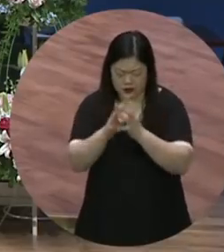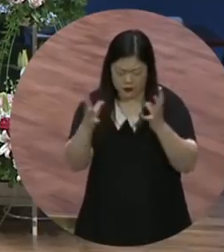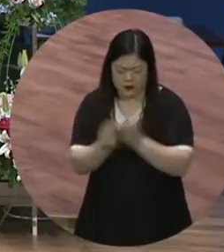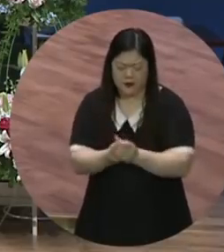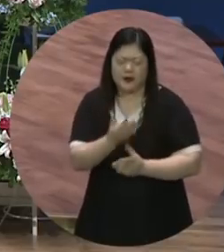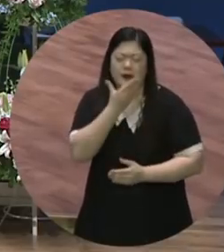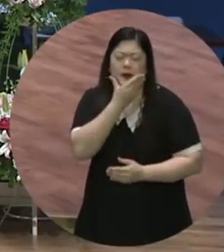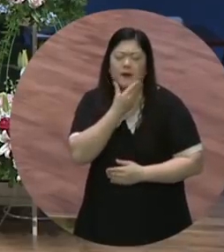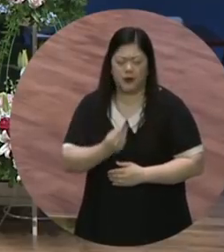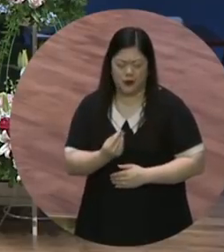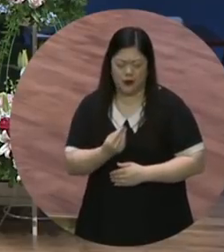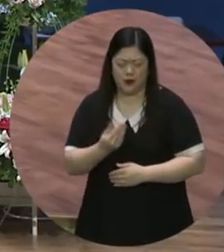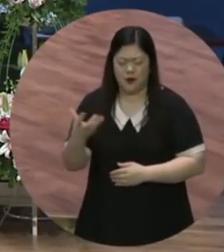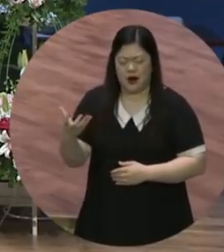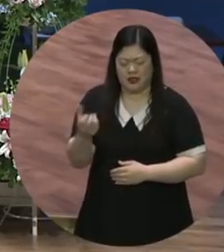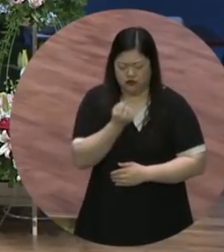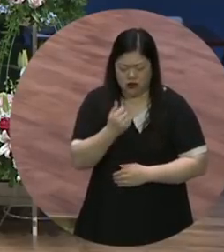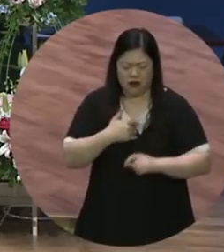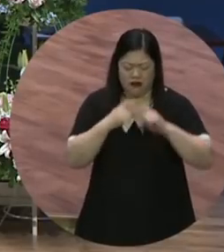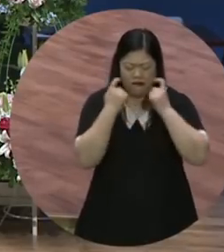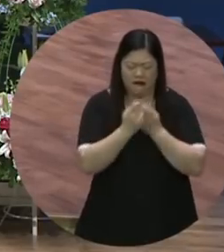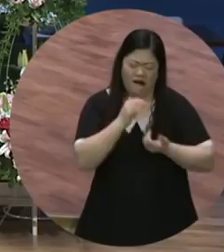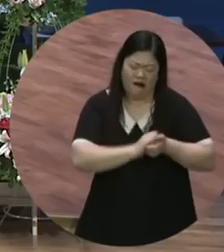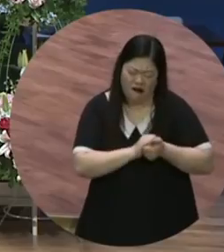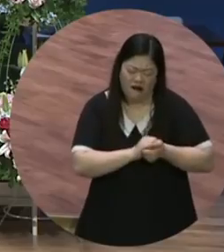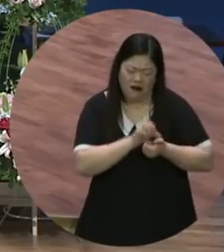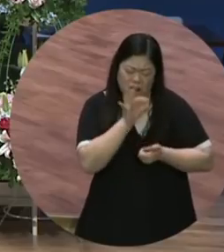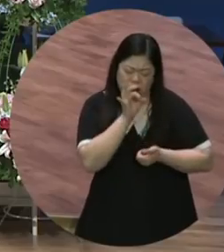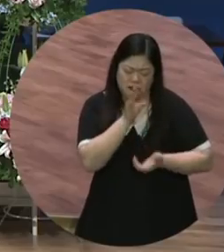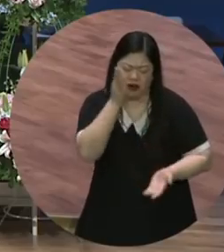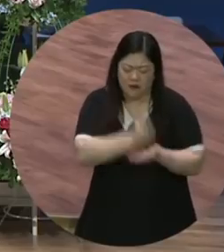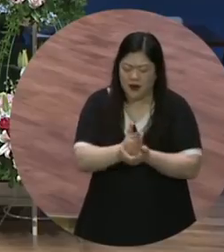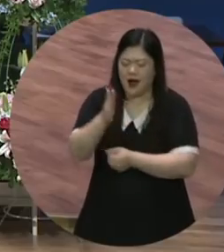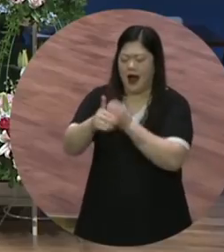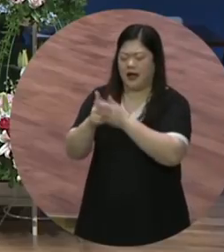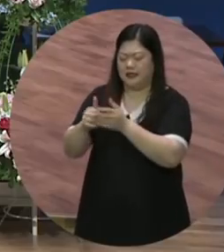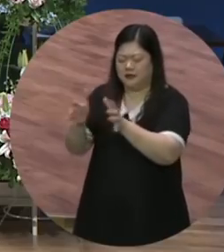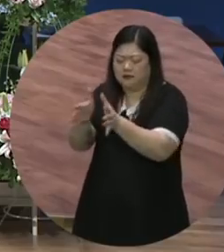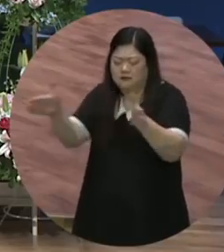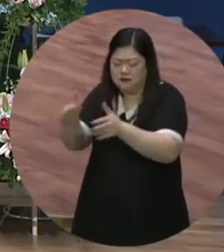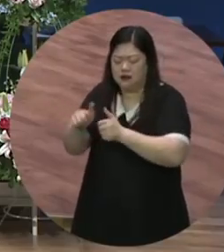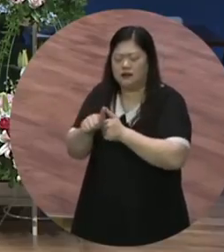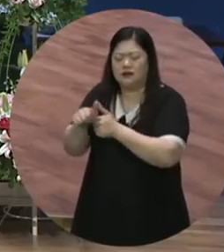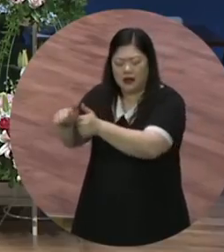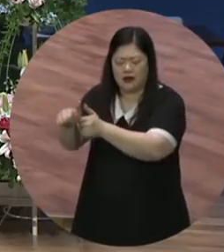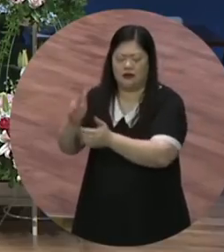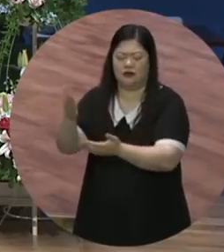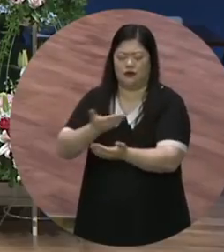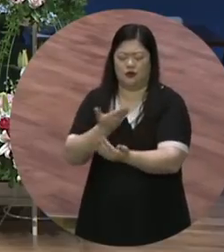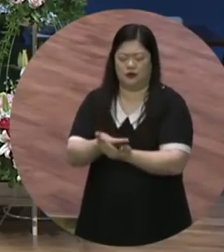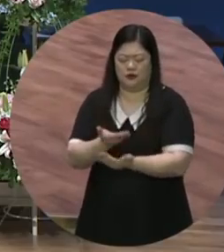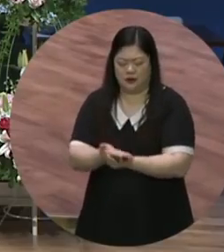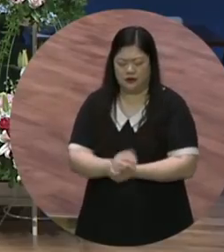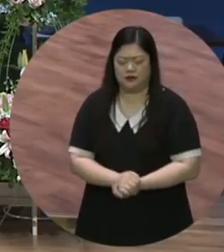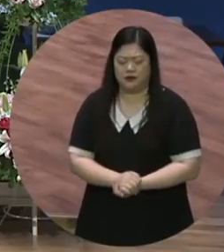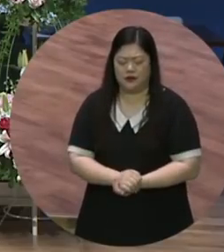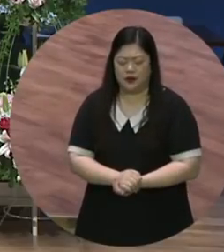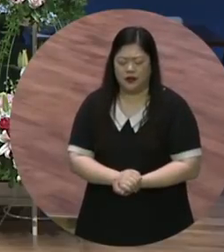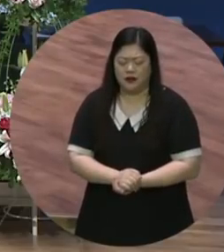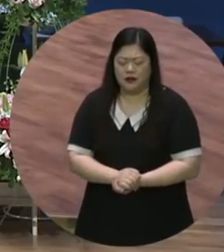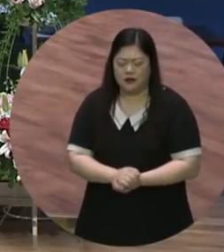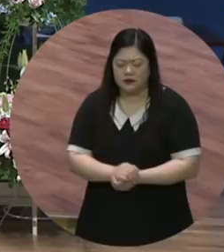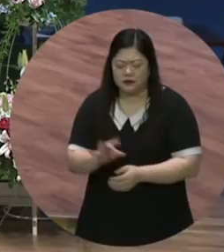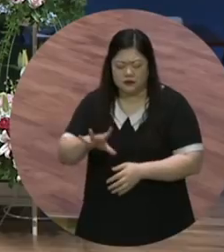행복으로 나의 스케일을 넘어 하나님의 스케일을 체험하는 시간이 되게 인도하여 주옵소서. 산업 현장에 창조적 지혜를